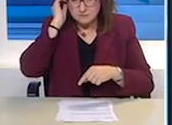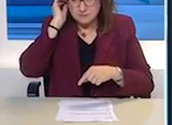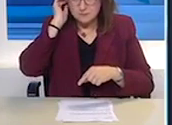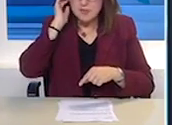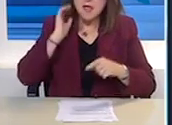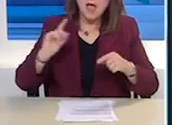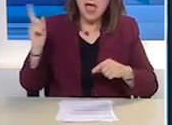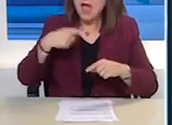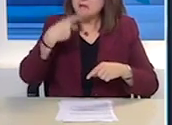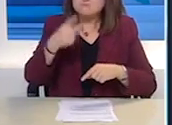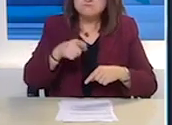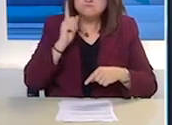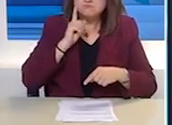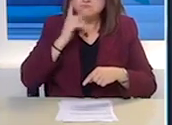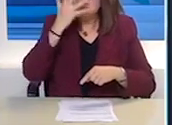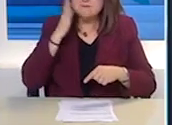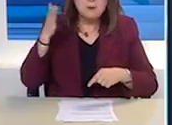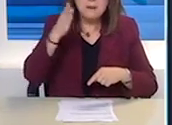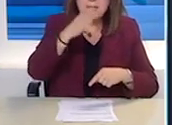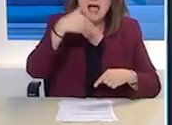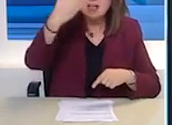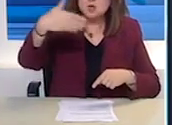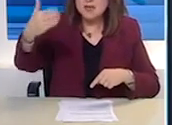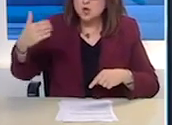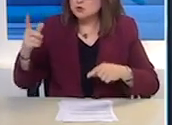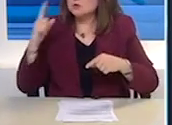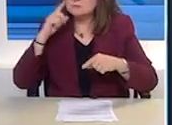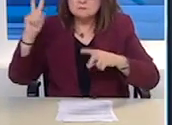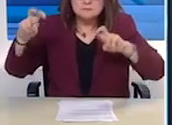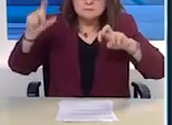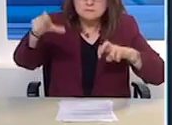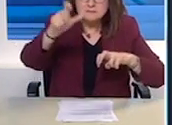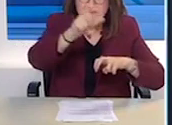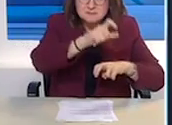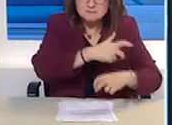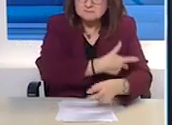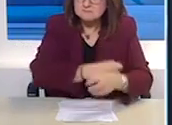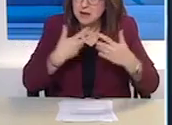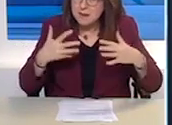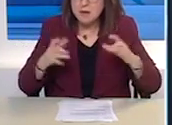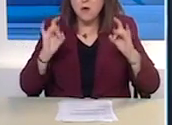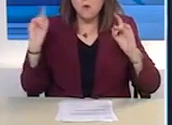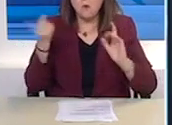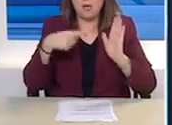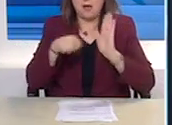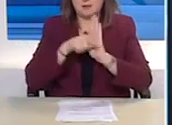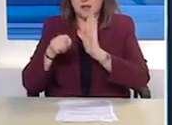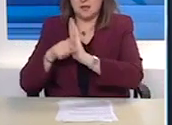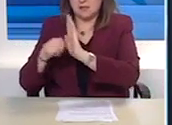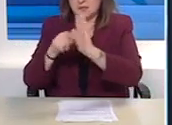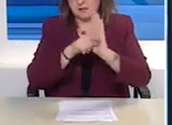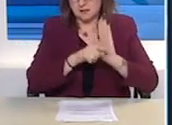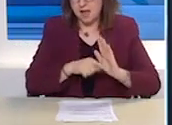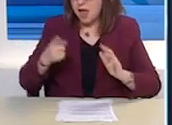ήταν όλα αρνητικά. Κανένα από τα άτομα τα οποία βρέθηκε θετικά δεν έχει συμπτώματα της νόσου, ενώ επίσης κανένα από τα 23